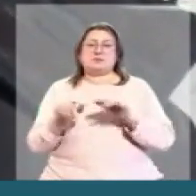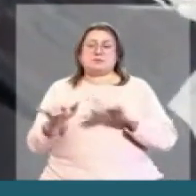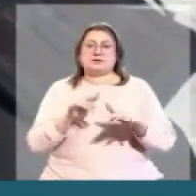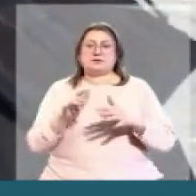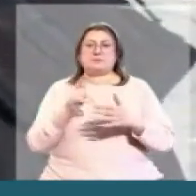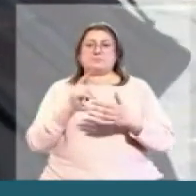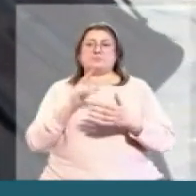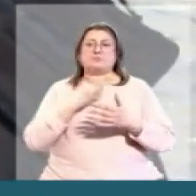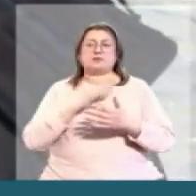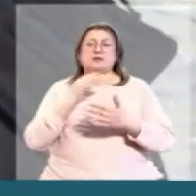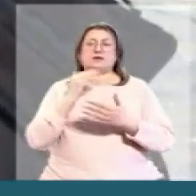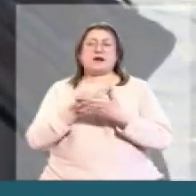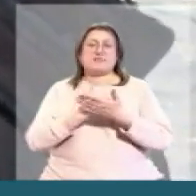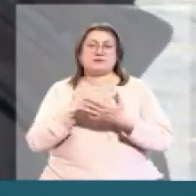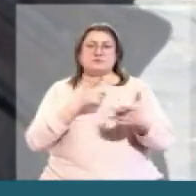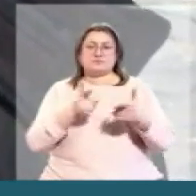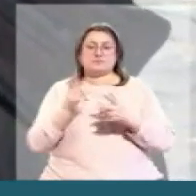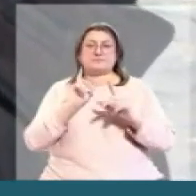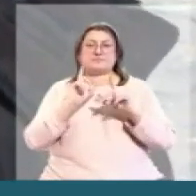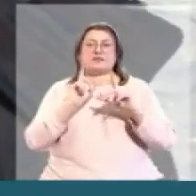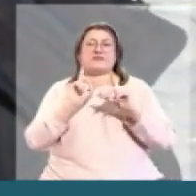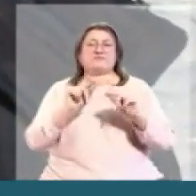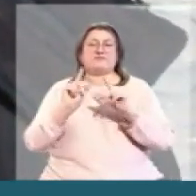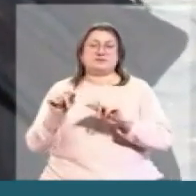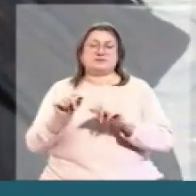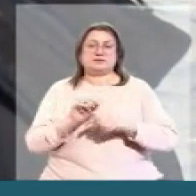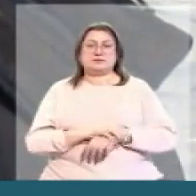также осуществлены выезды совместные.